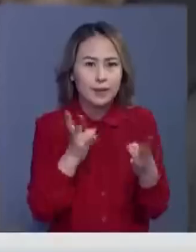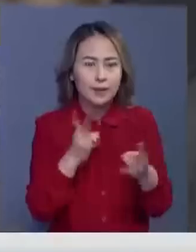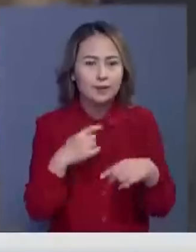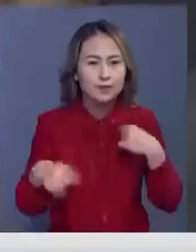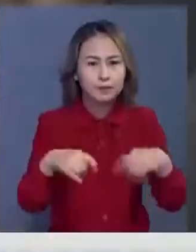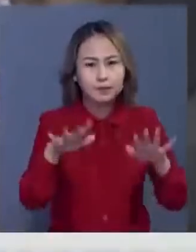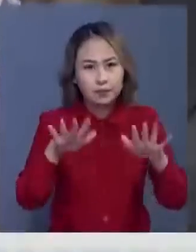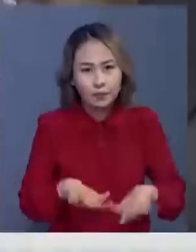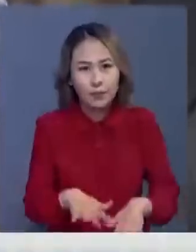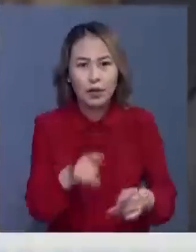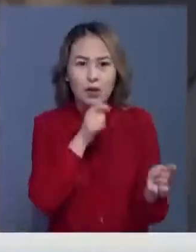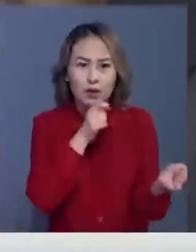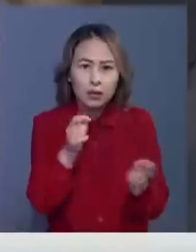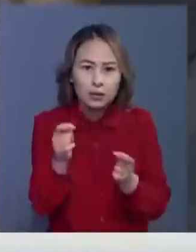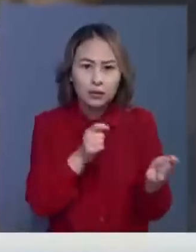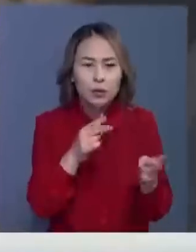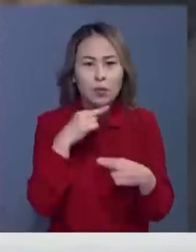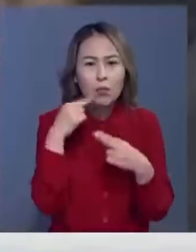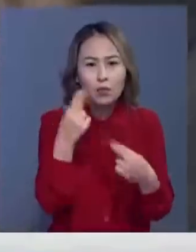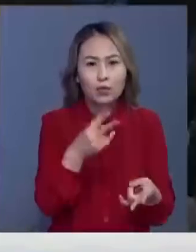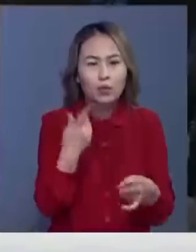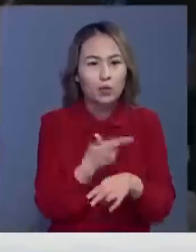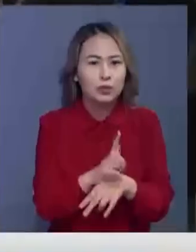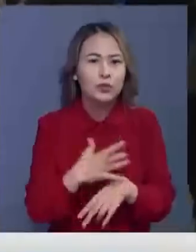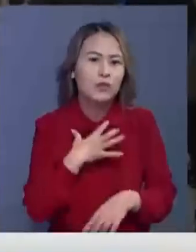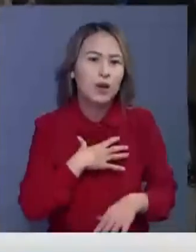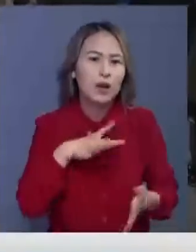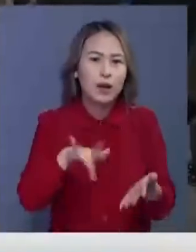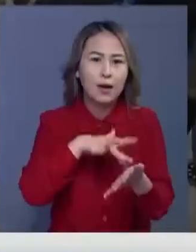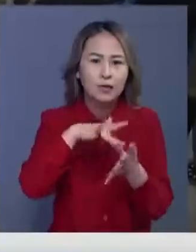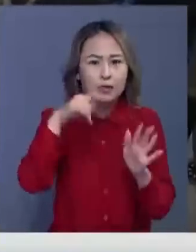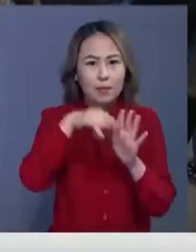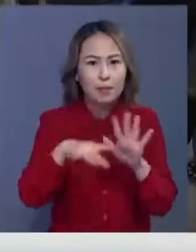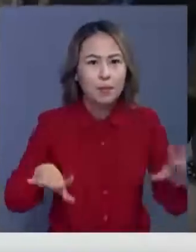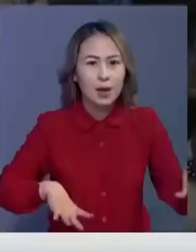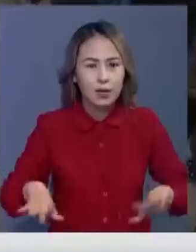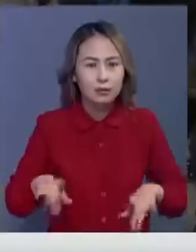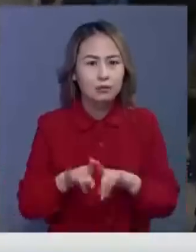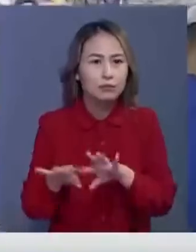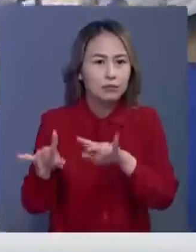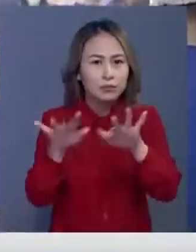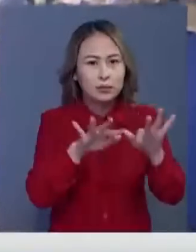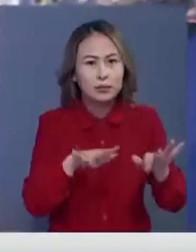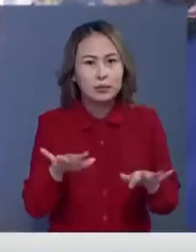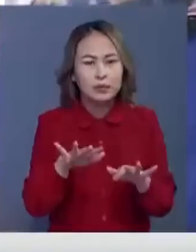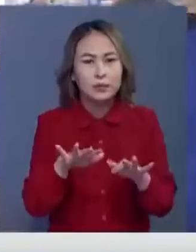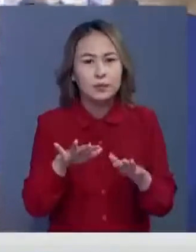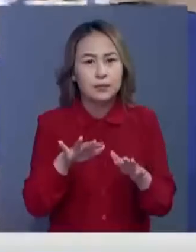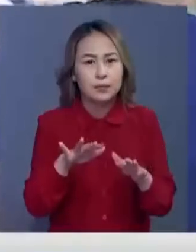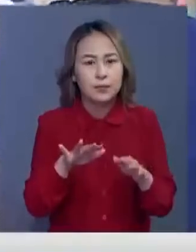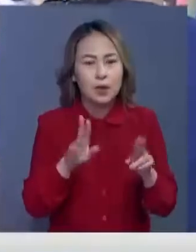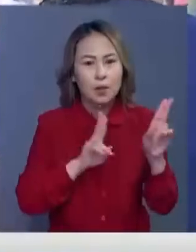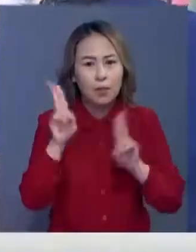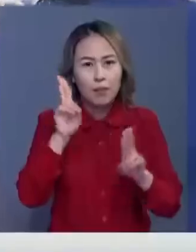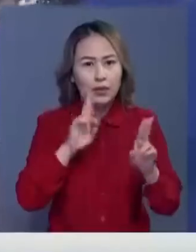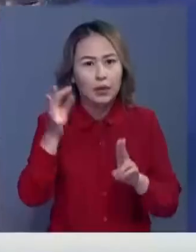Сауда орындарында сақтық шараларына ерекше көңіл бөлуі де маңызды. Осы ретте қала ішіндегі базарларды аралап ереже